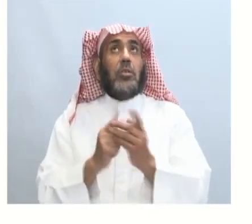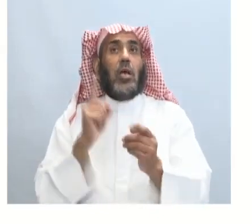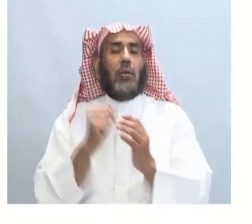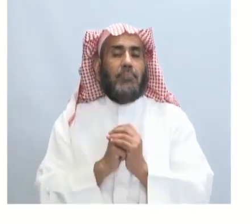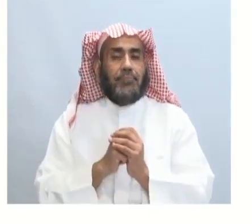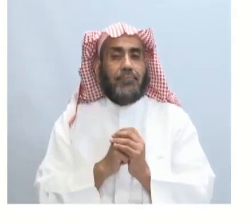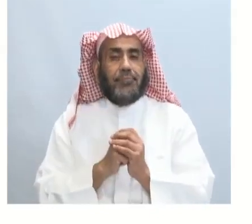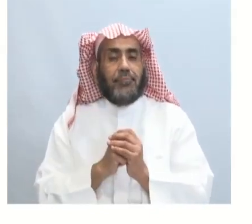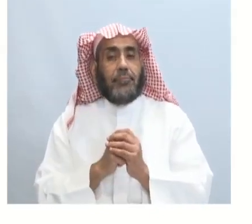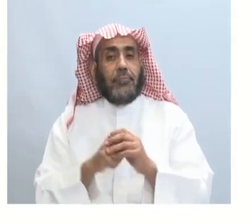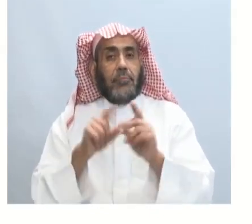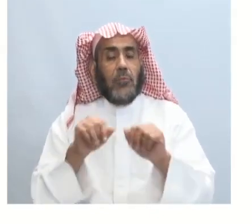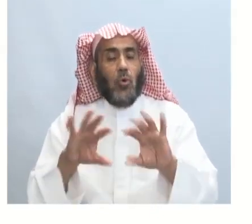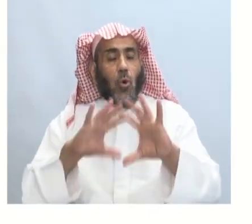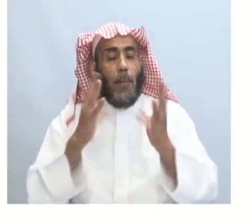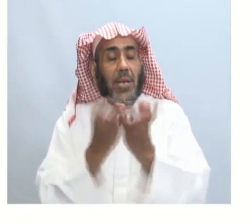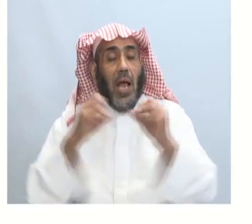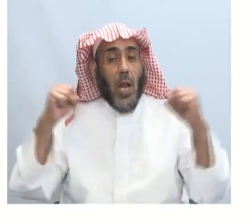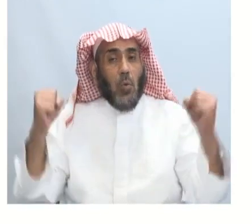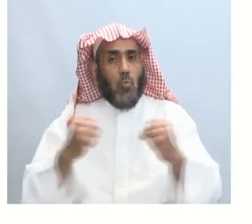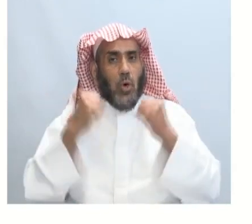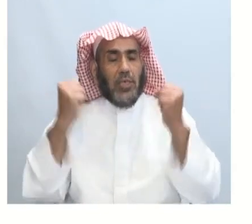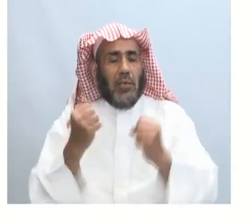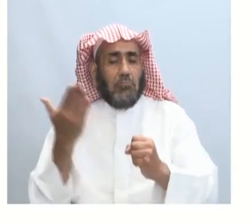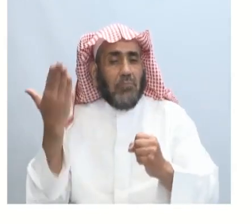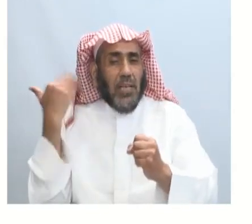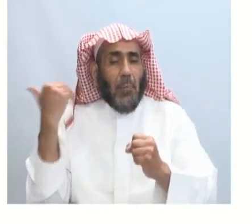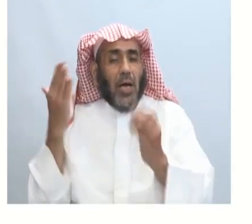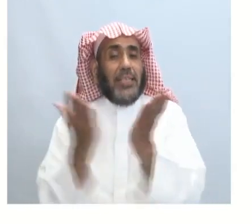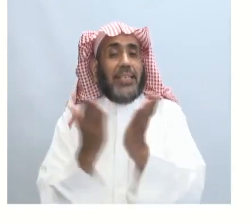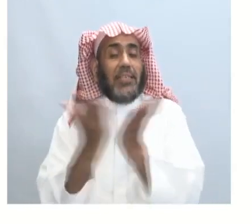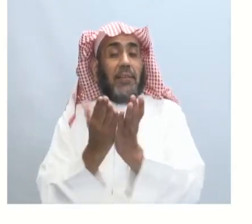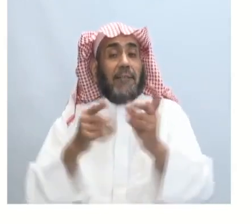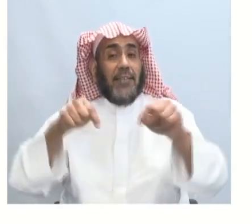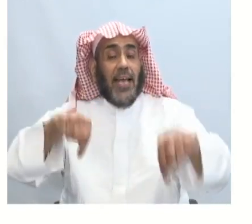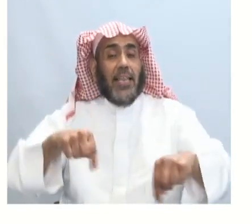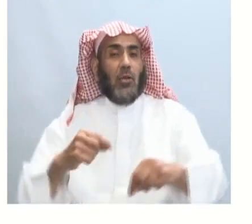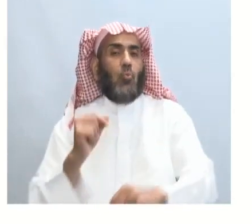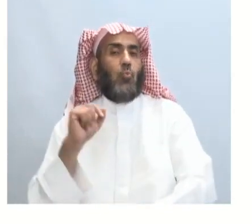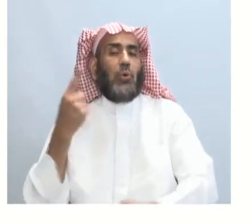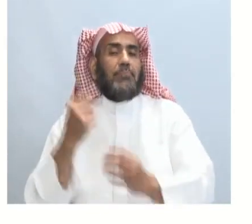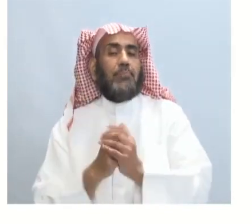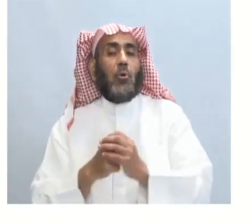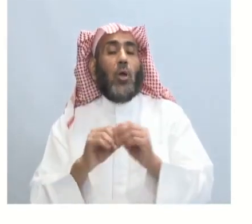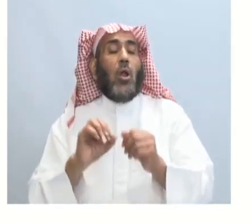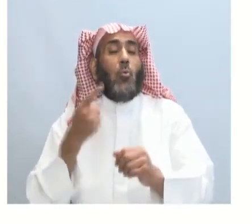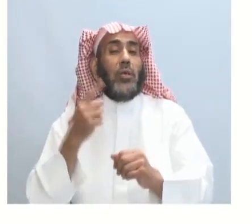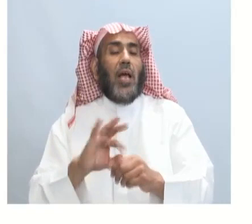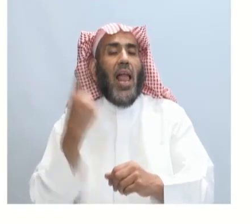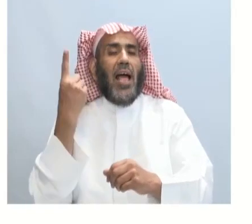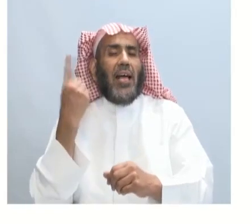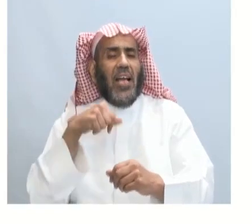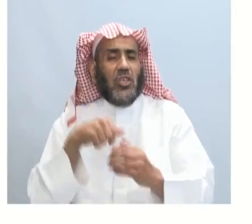الدرس هذه جمله من المراجعه ما سبق دراسته في هذه الوحده وهي الوحده الحادي